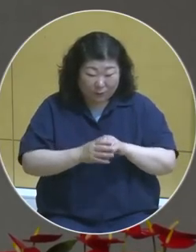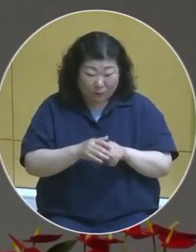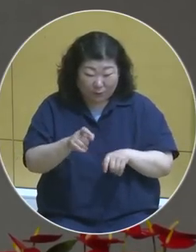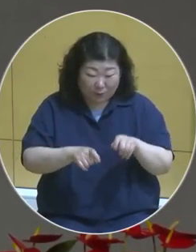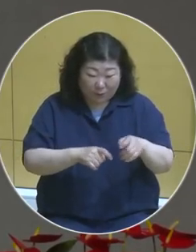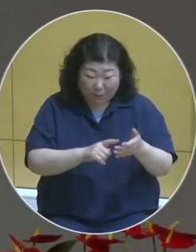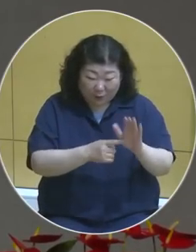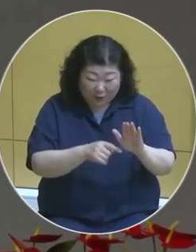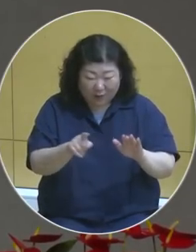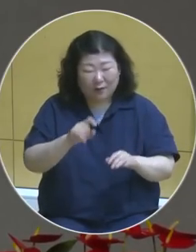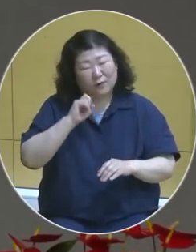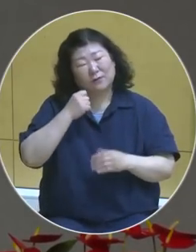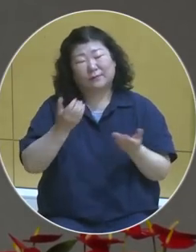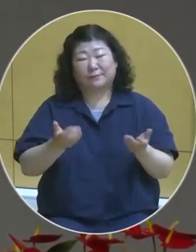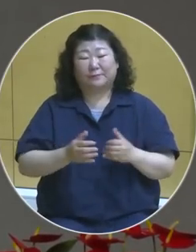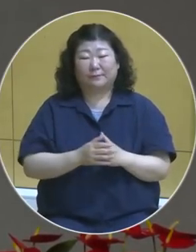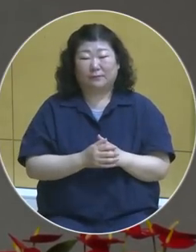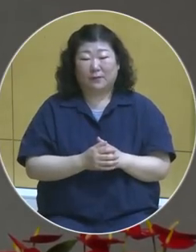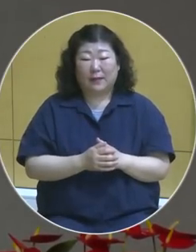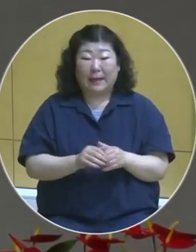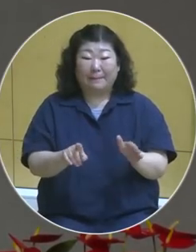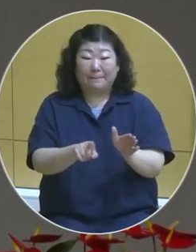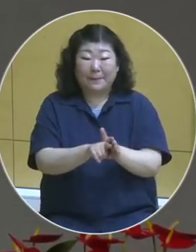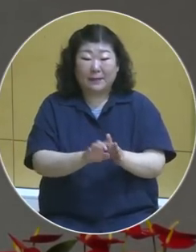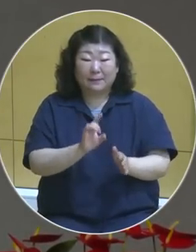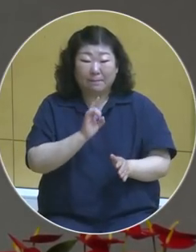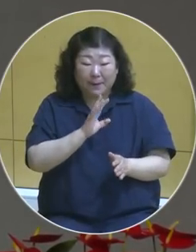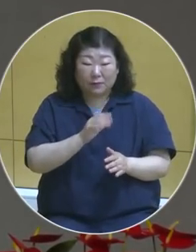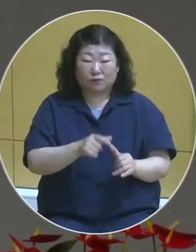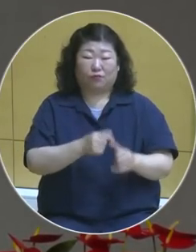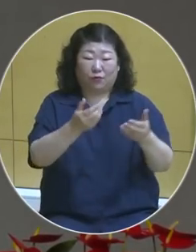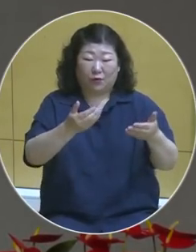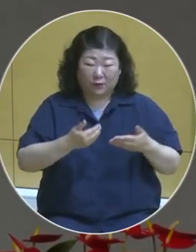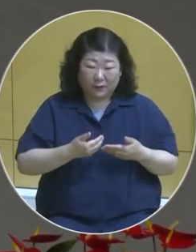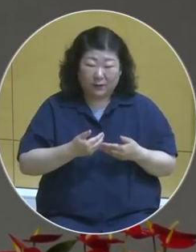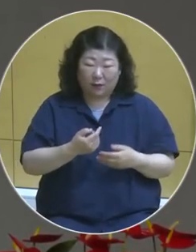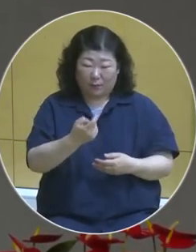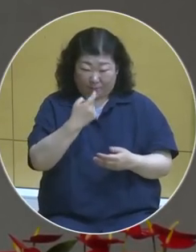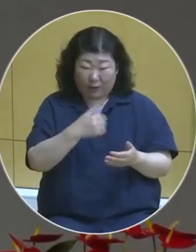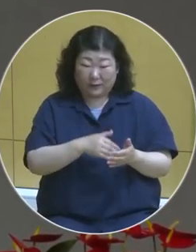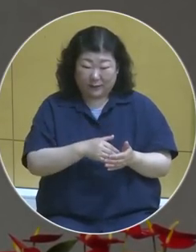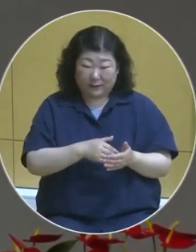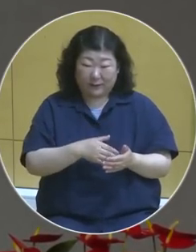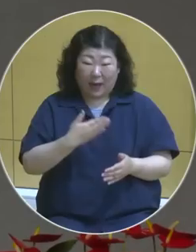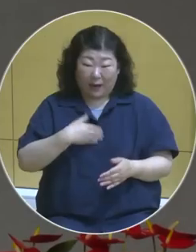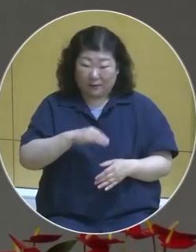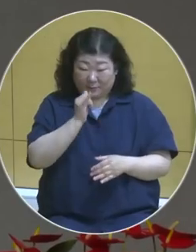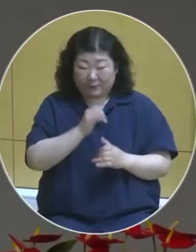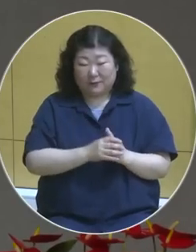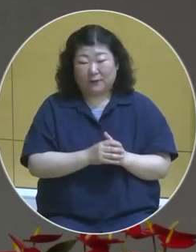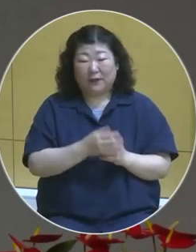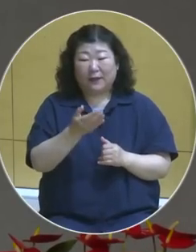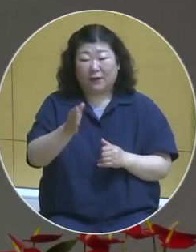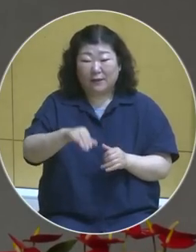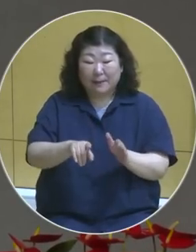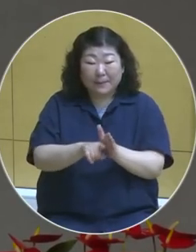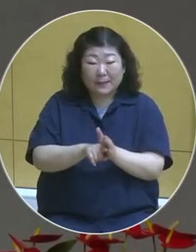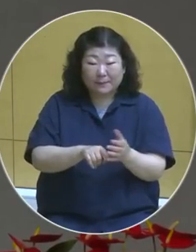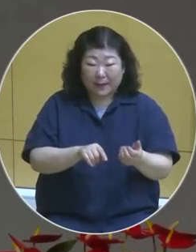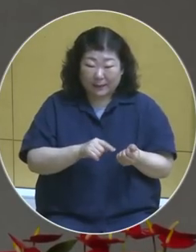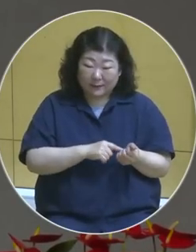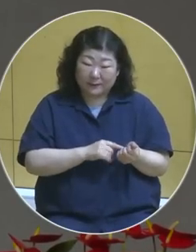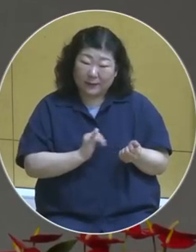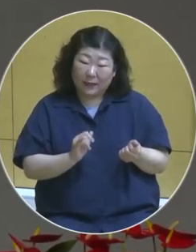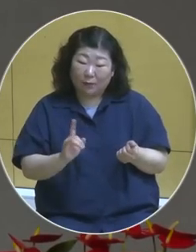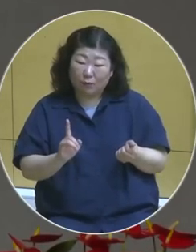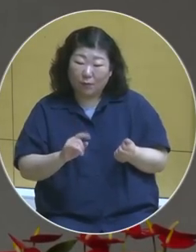것입니다. 우리가 믿음만으로 구원을 얻는다고 배웠고 알고 있습니다. 맞습니다. 그러나 이 믿음을 가진 사람은 행동으로